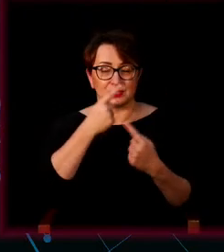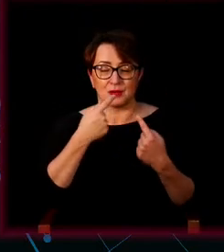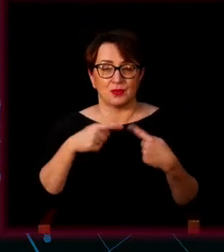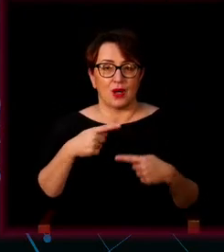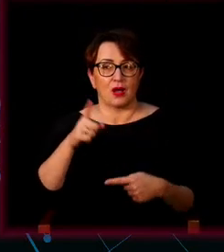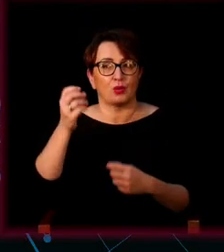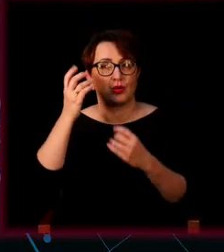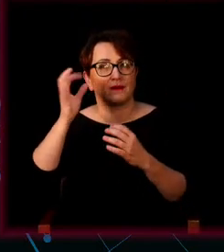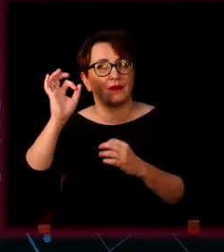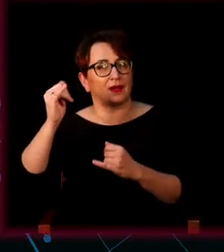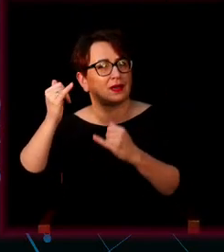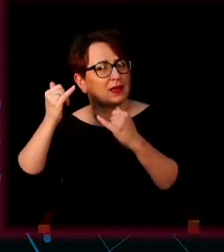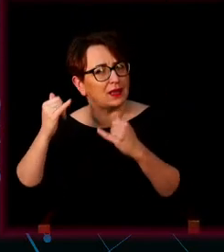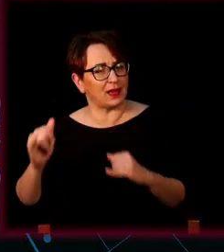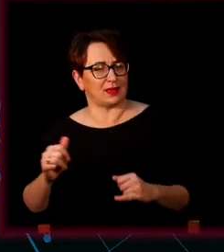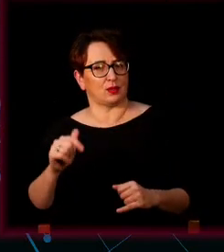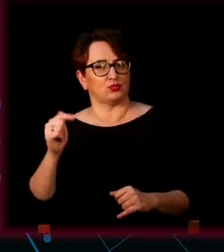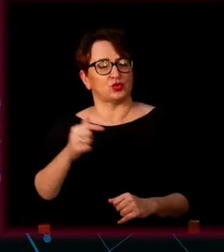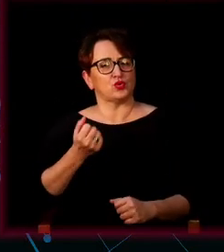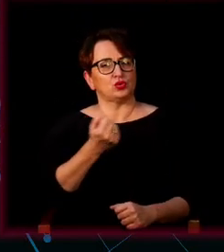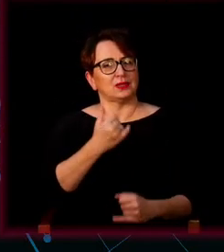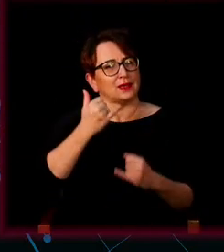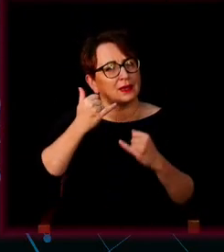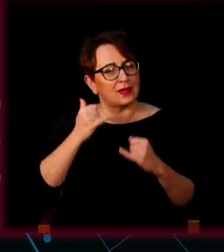jak tę kulturę oddać